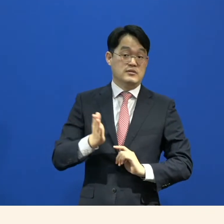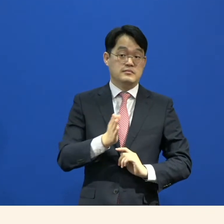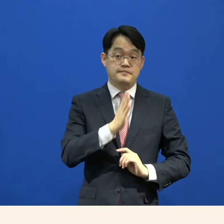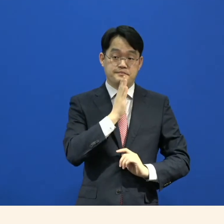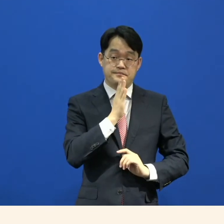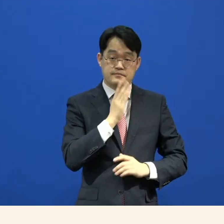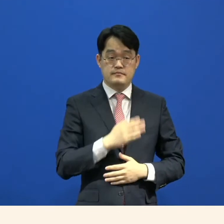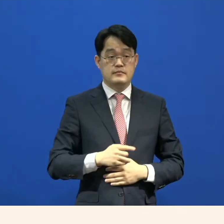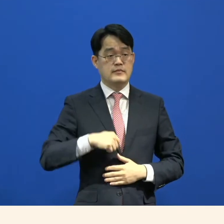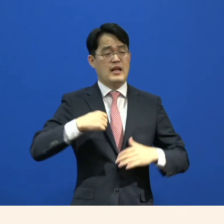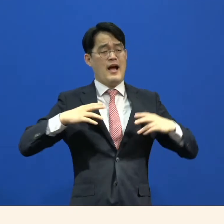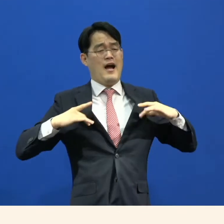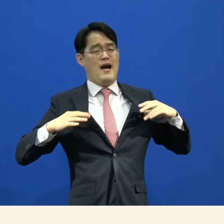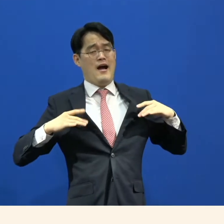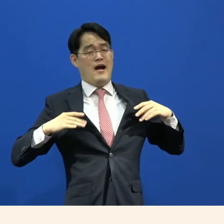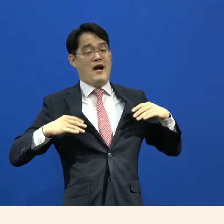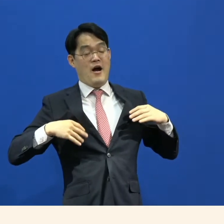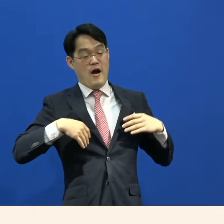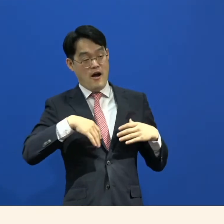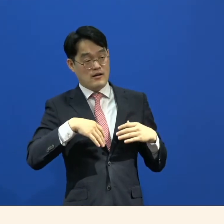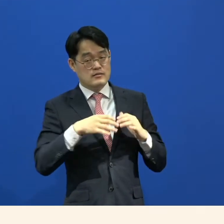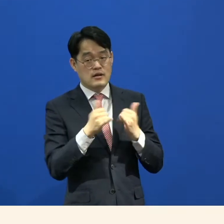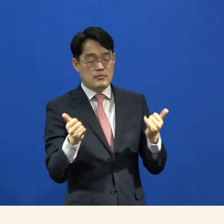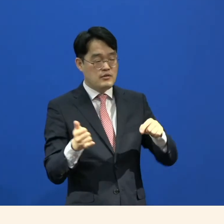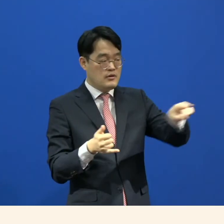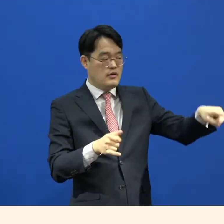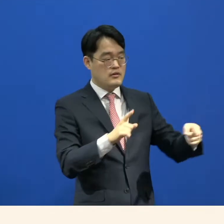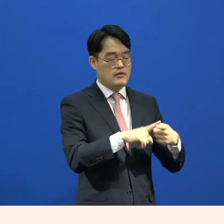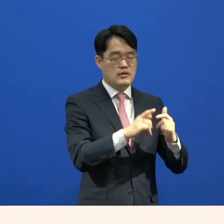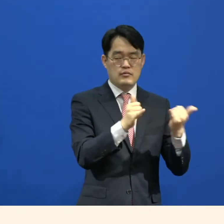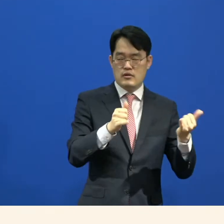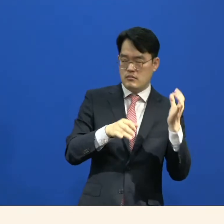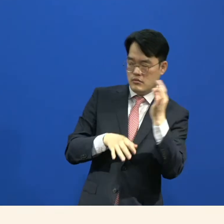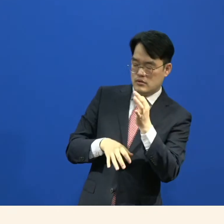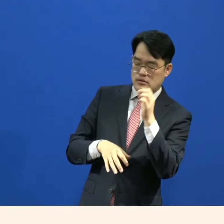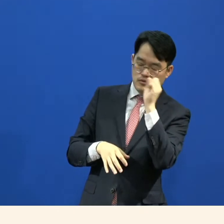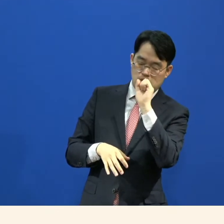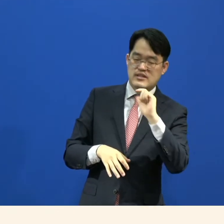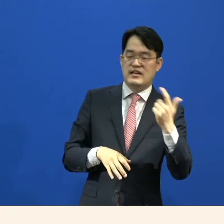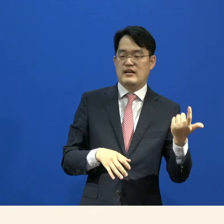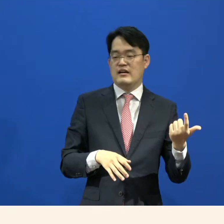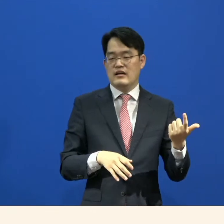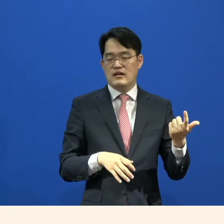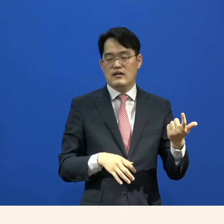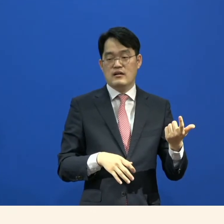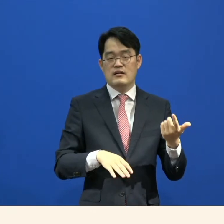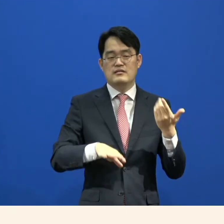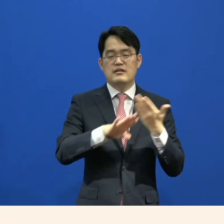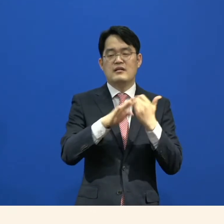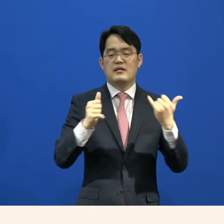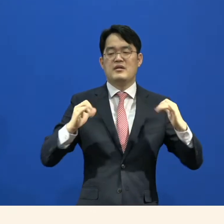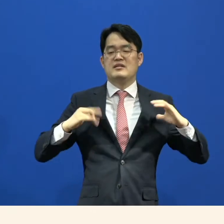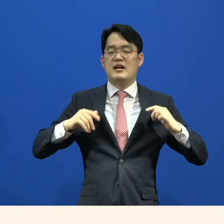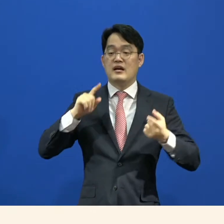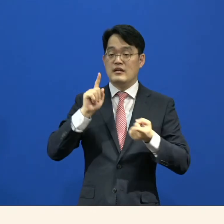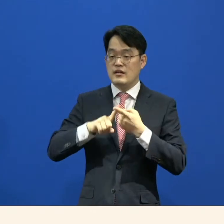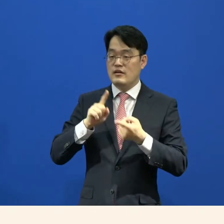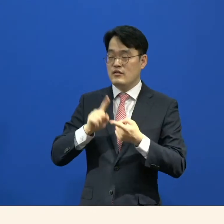자기 자랑에 빠진 사람을 좋아할 사람은 별로 없습니다. 사람들은 남의 자랑을 들어줄 만큼 그렇게 관대하지 않은 거예요.